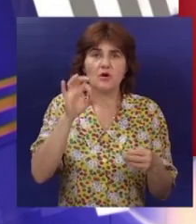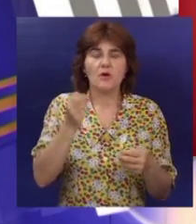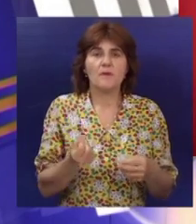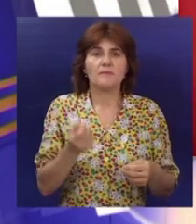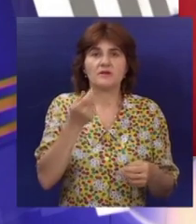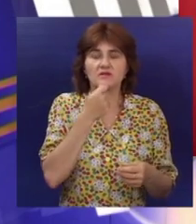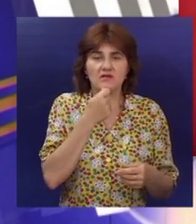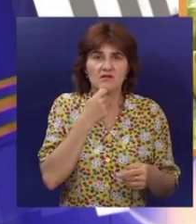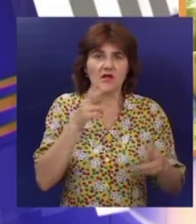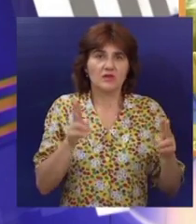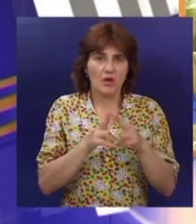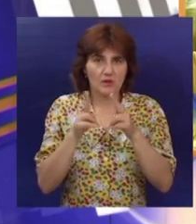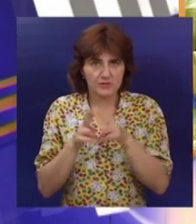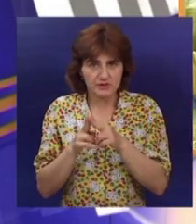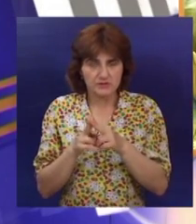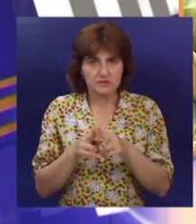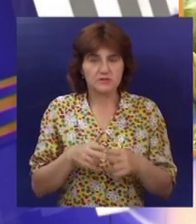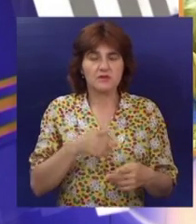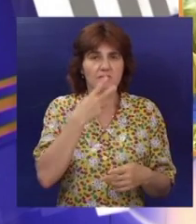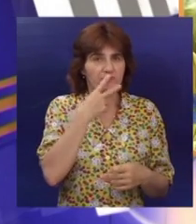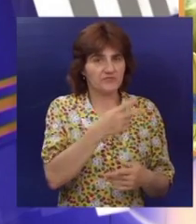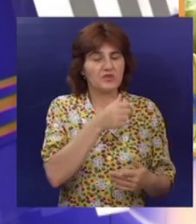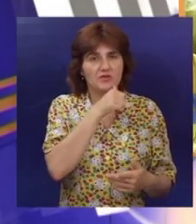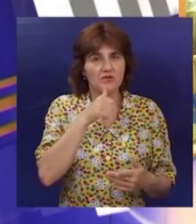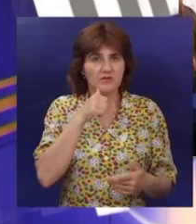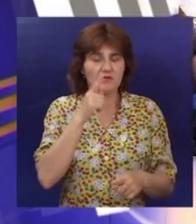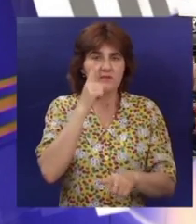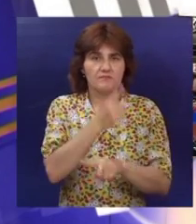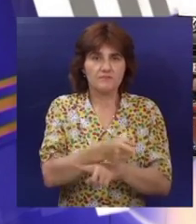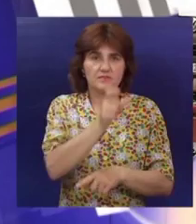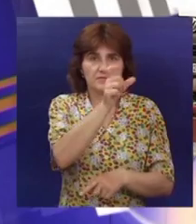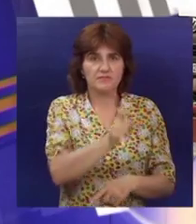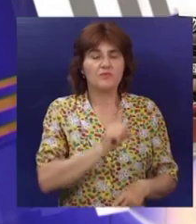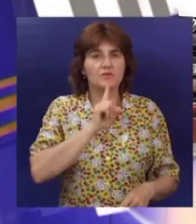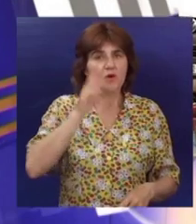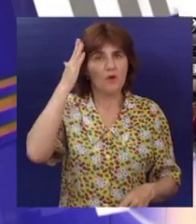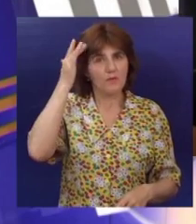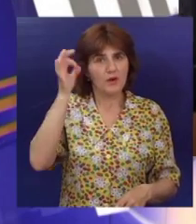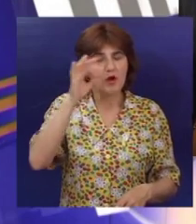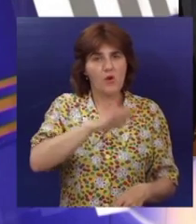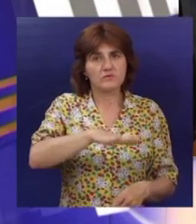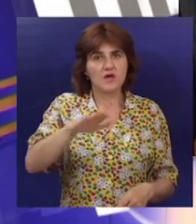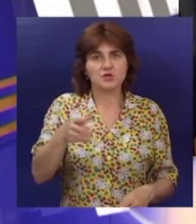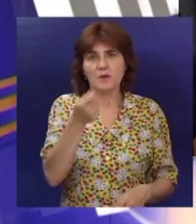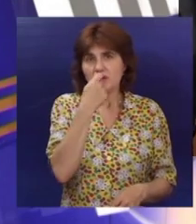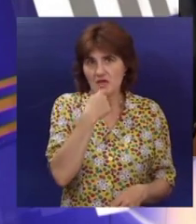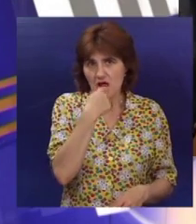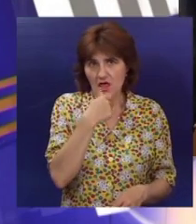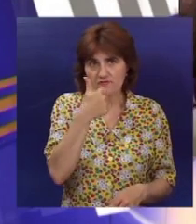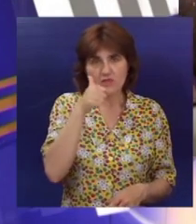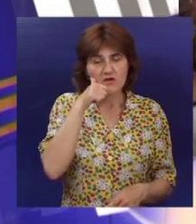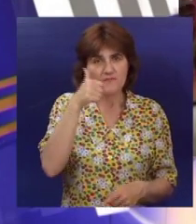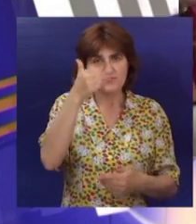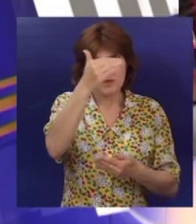obišla biofarme i upoznala se sa organskom proizvodnjom. Određen je i nutricionista koji vodi računa o dečijem jelovniku.